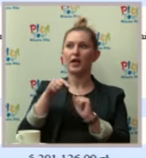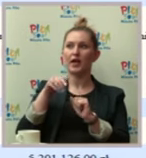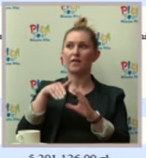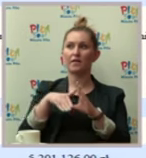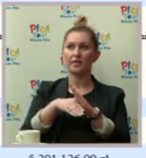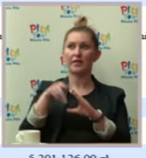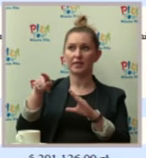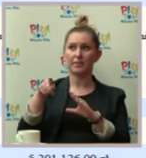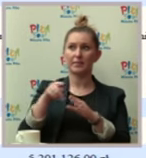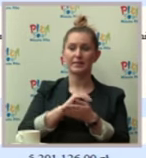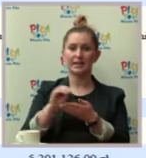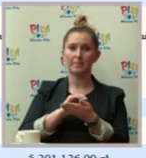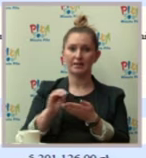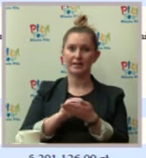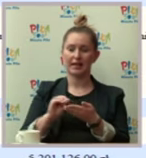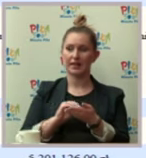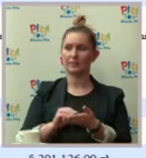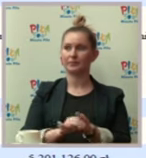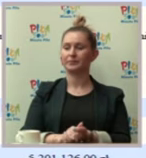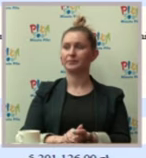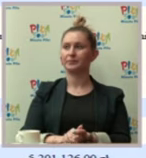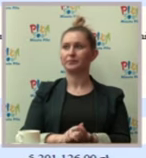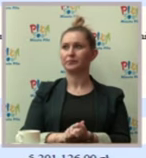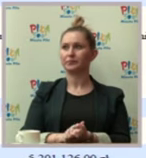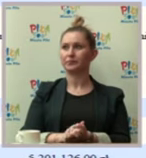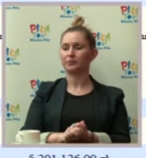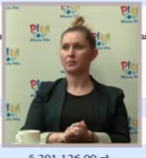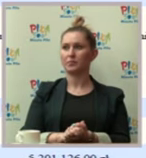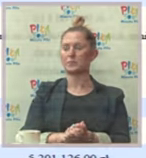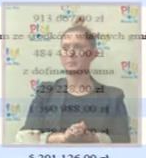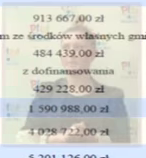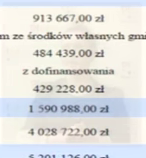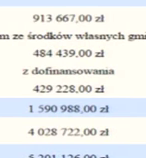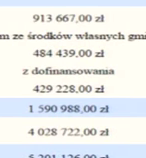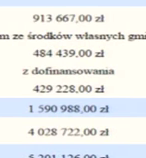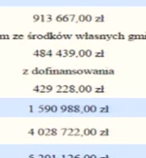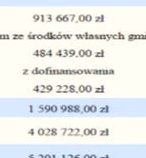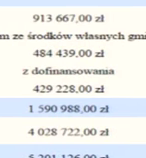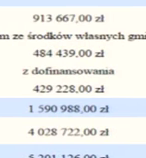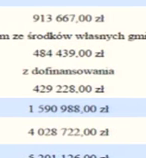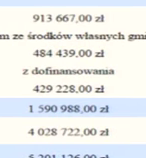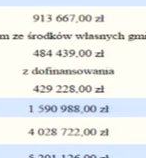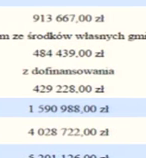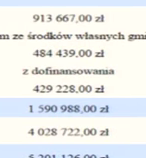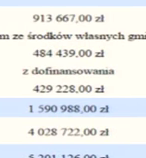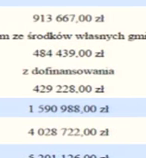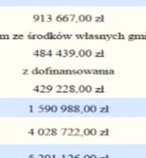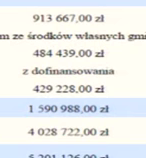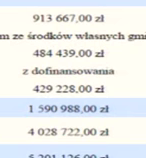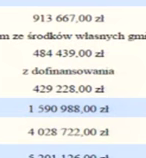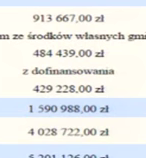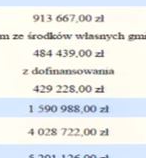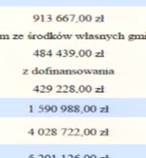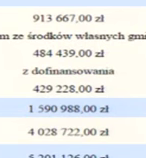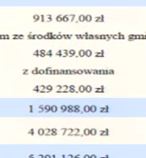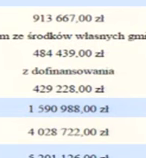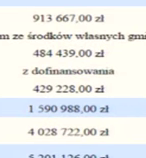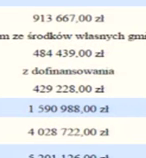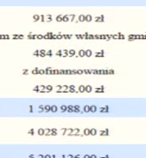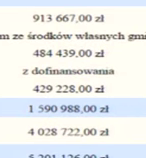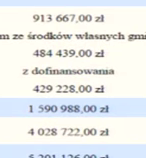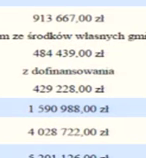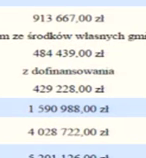wydatki, jeśli chodzi wiążące się z tym programem. Oczywiście pokazujemy też wydatki finansowe